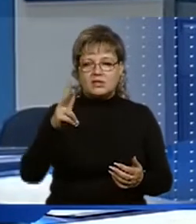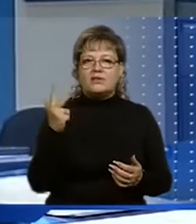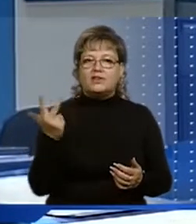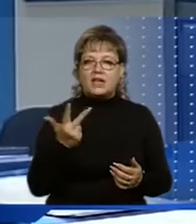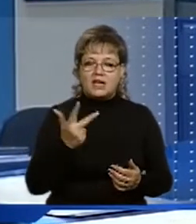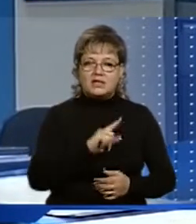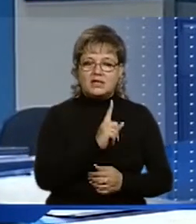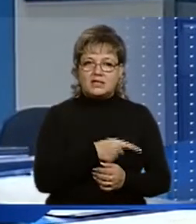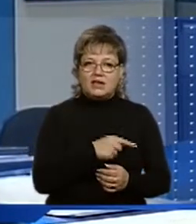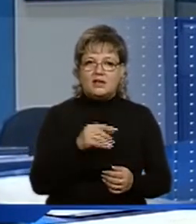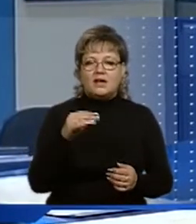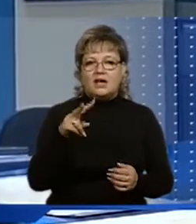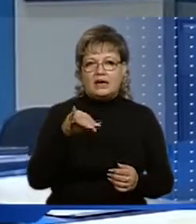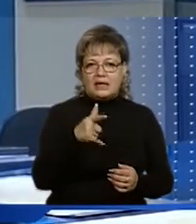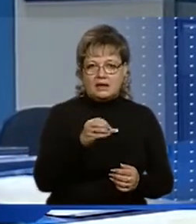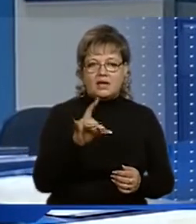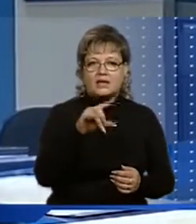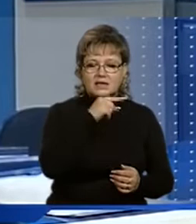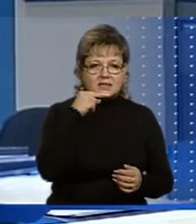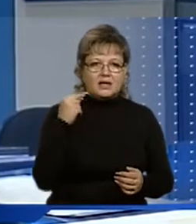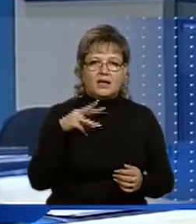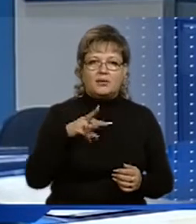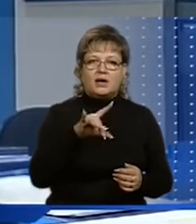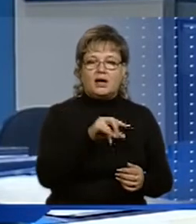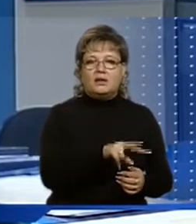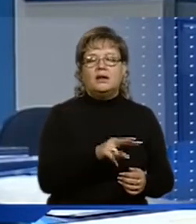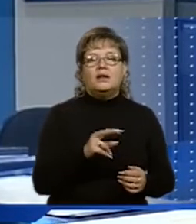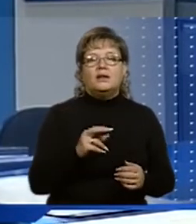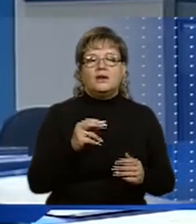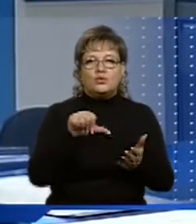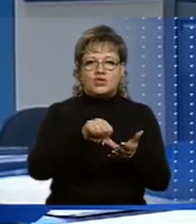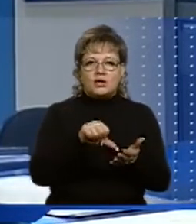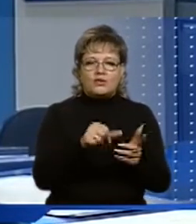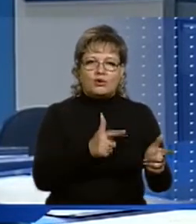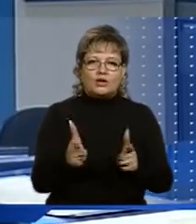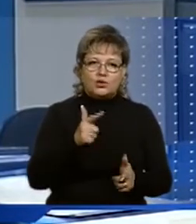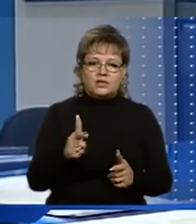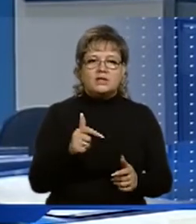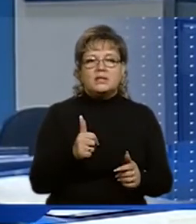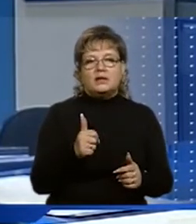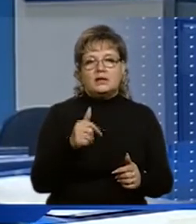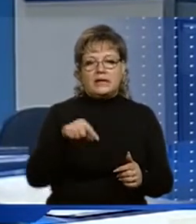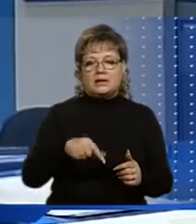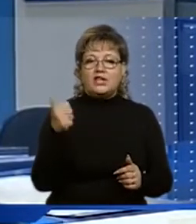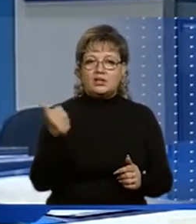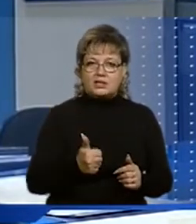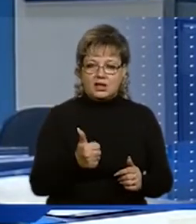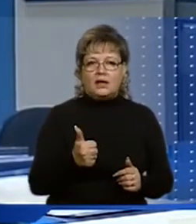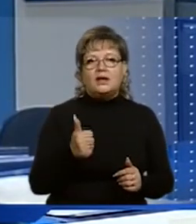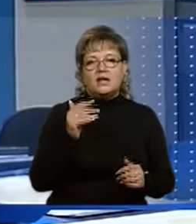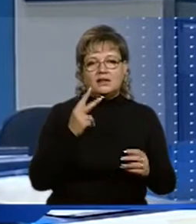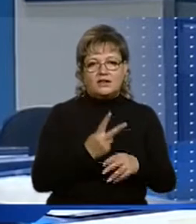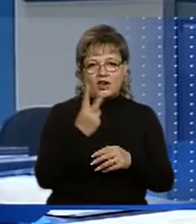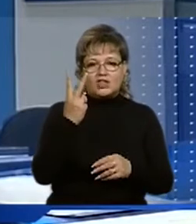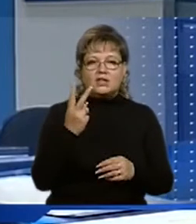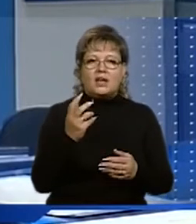по силе Лиги России РХЛ. Сейчас команда готовится к участию в национальном чемпионате. На этой неделе «Кондоры»